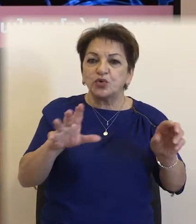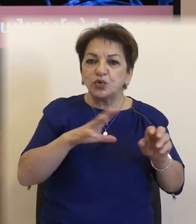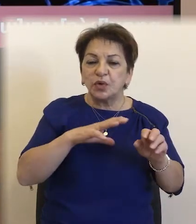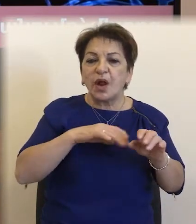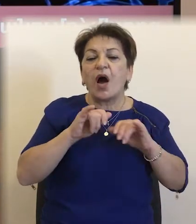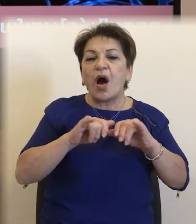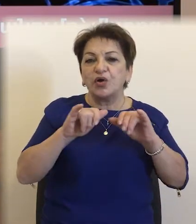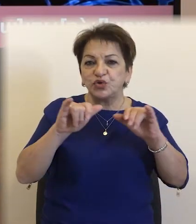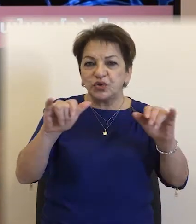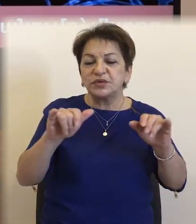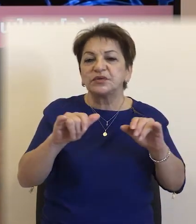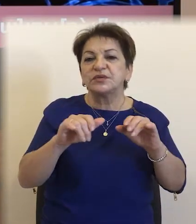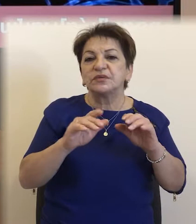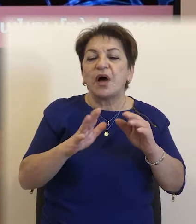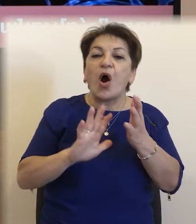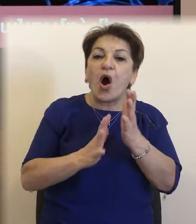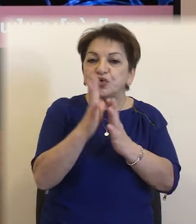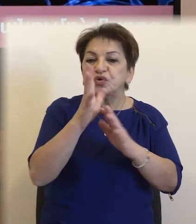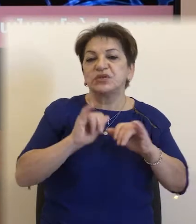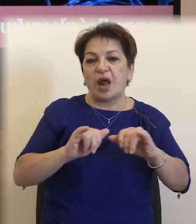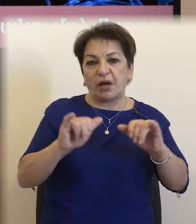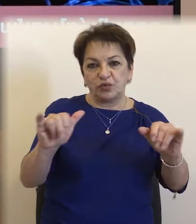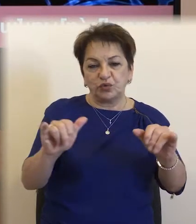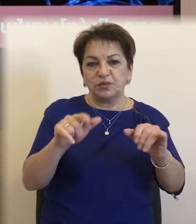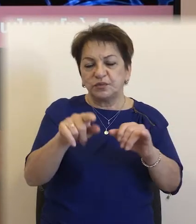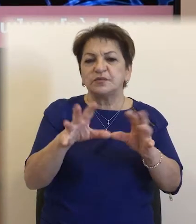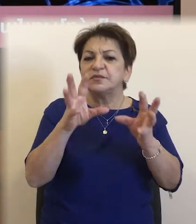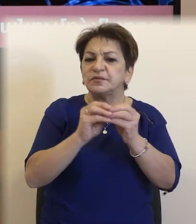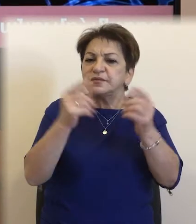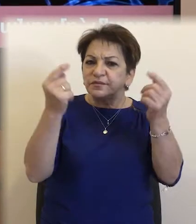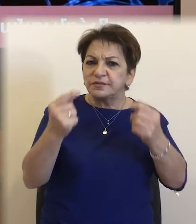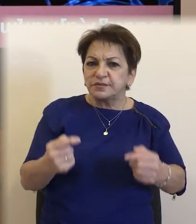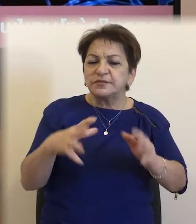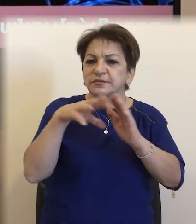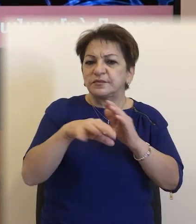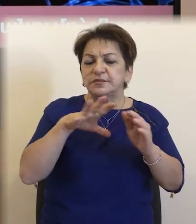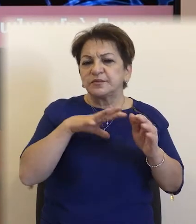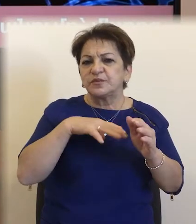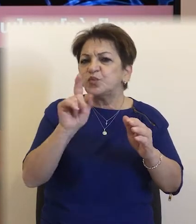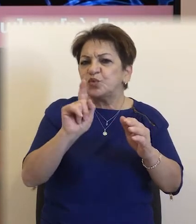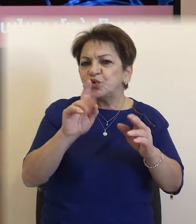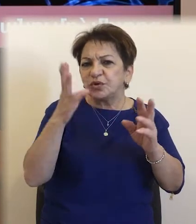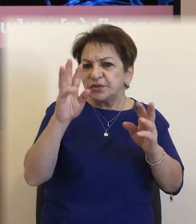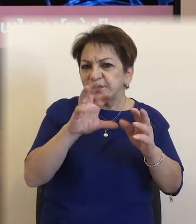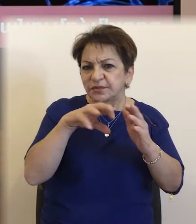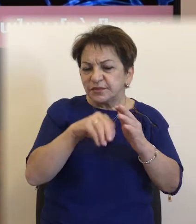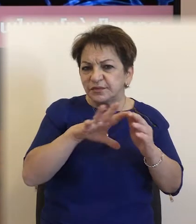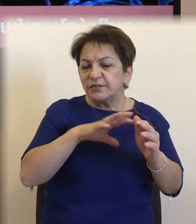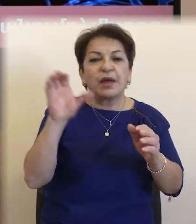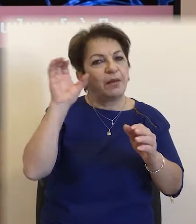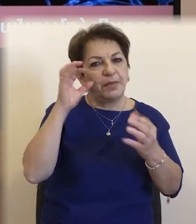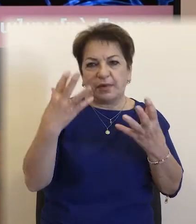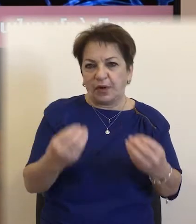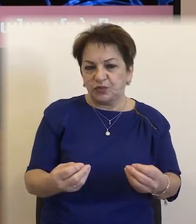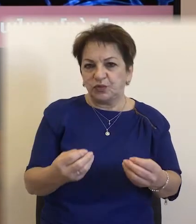աջէ և զարգացումը։ Իսկ ինչպիսի որինաչապություններ են ընկած այս երևույթների հիմքում, կիմանանք